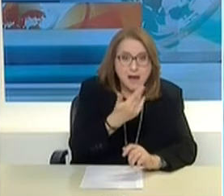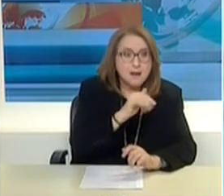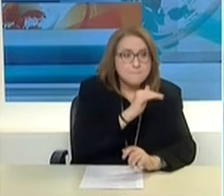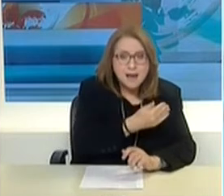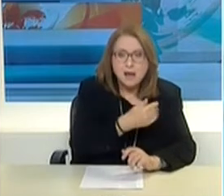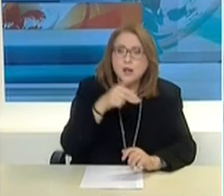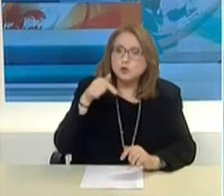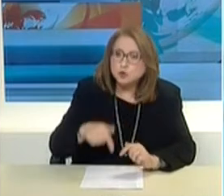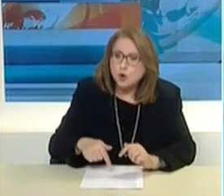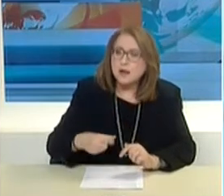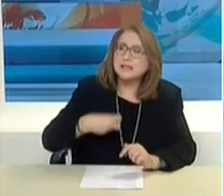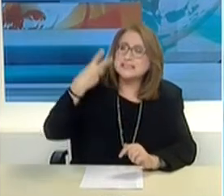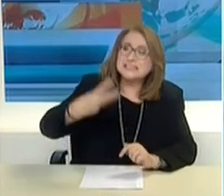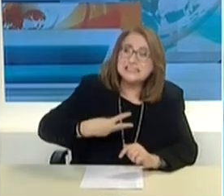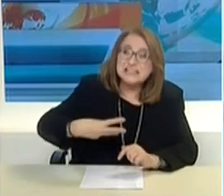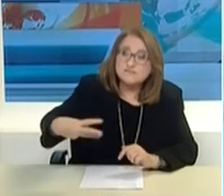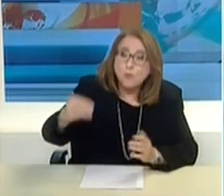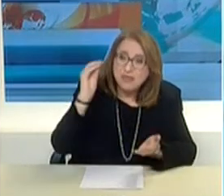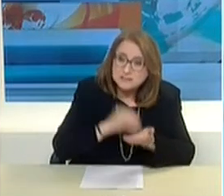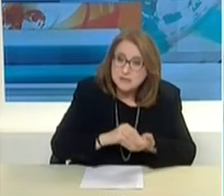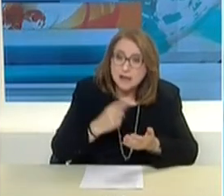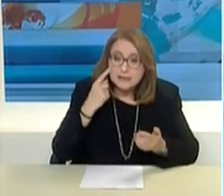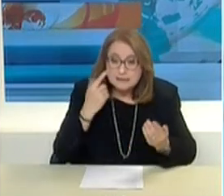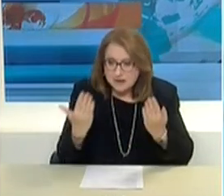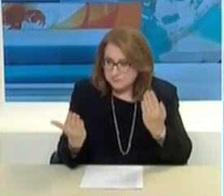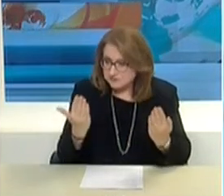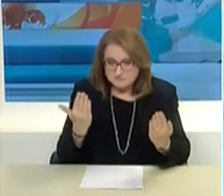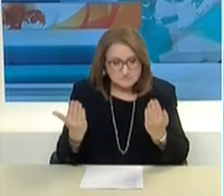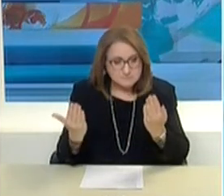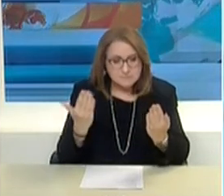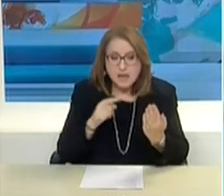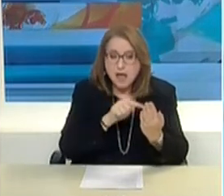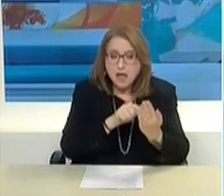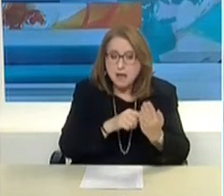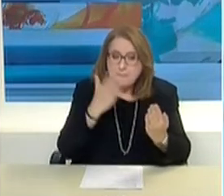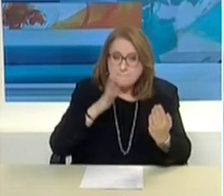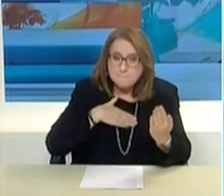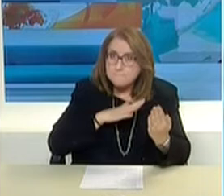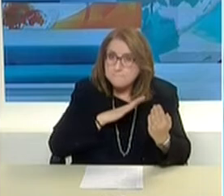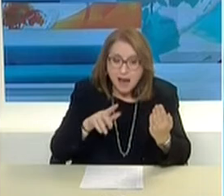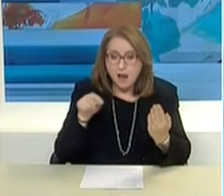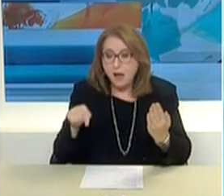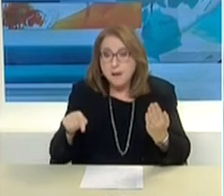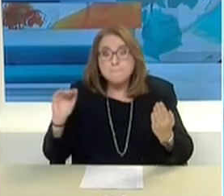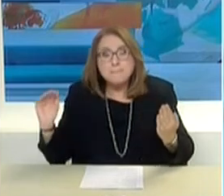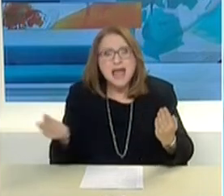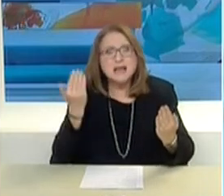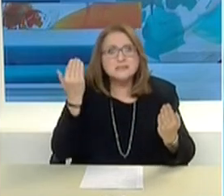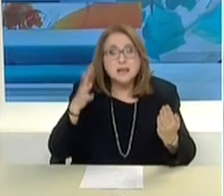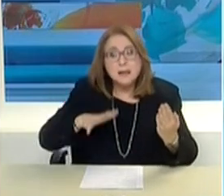το κάνεις σε 3 εβδομάδες και βλέπεις μια εικόνα πάλι, μια φωτογραφία του ποιες περιοχές έχει επηρεάσει περισσότερο.